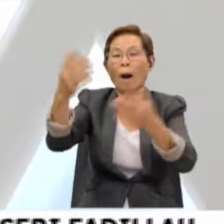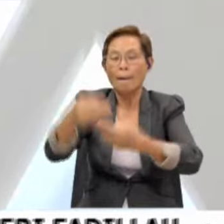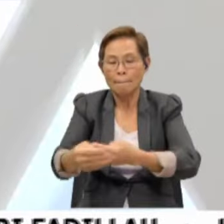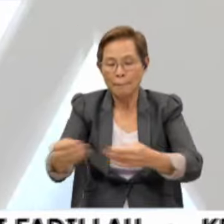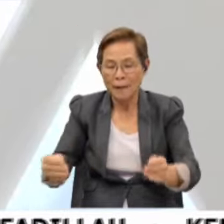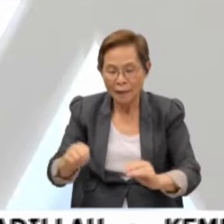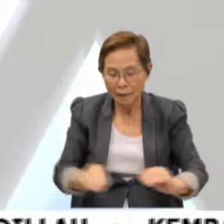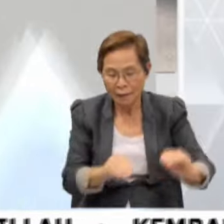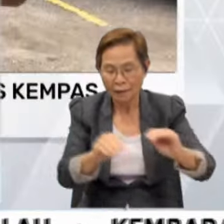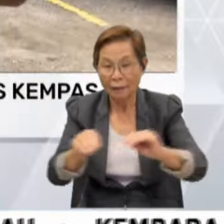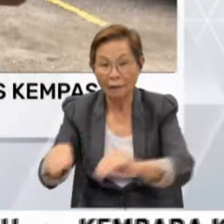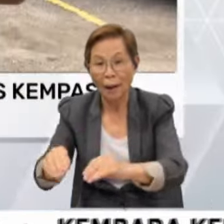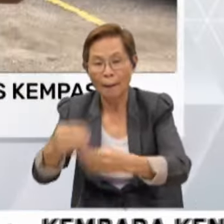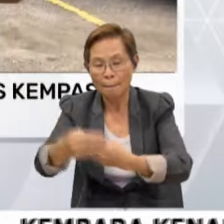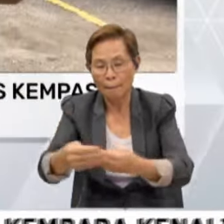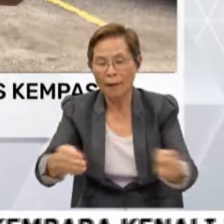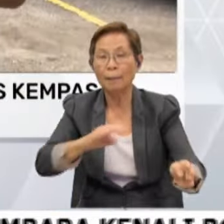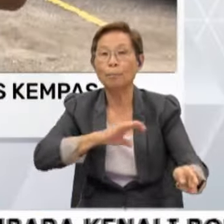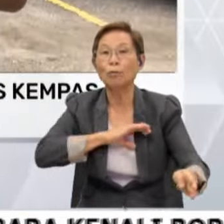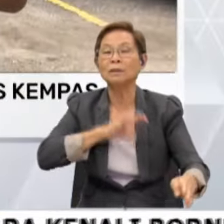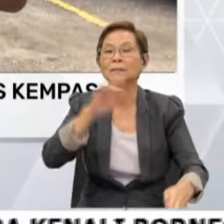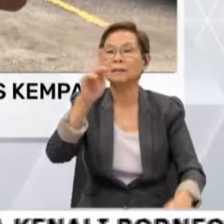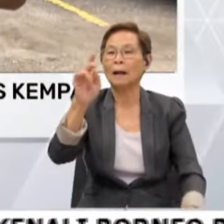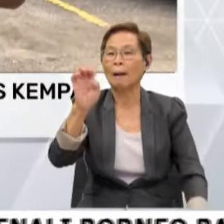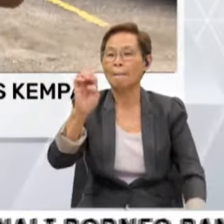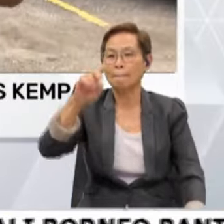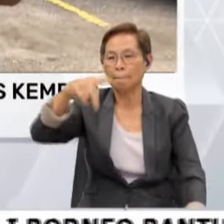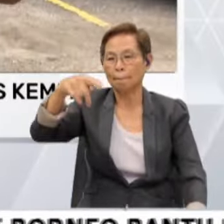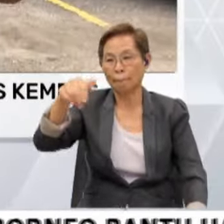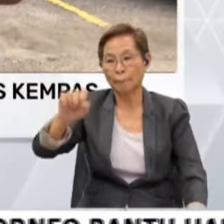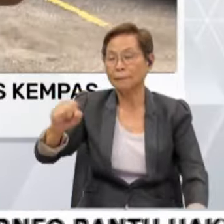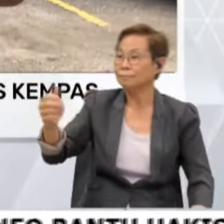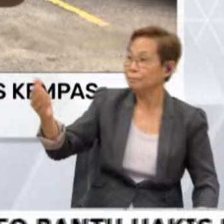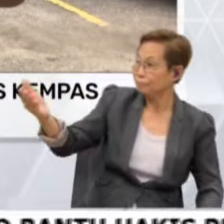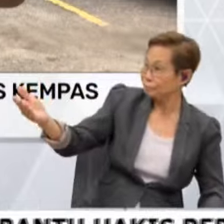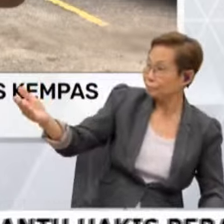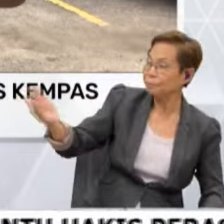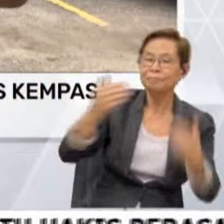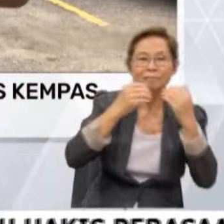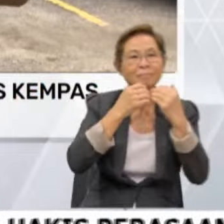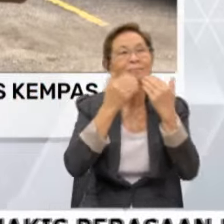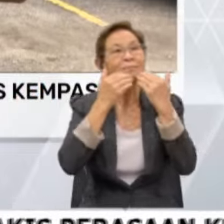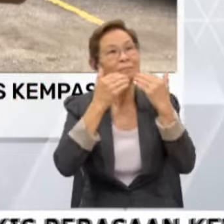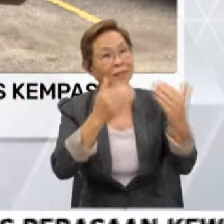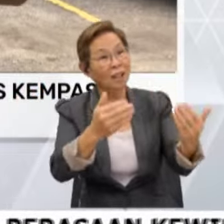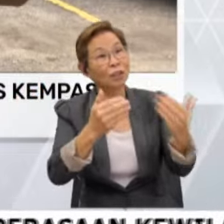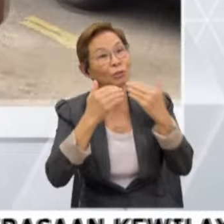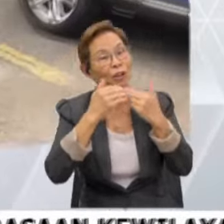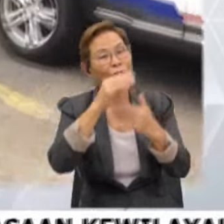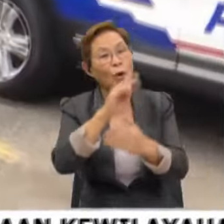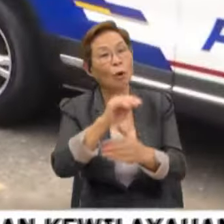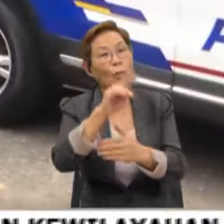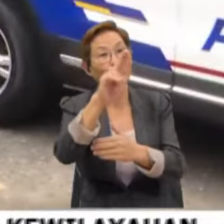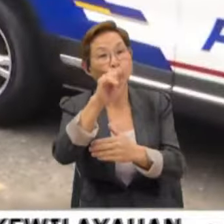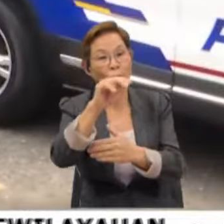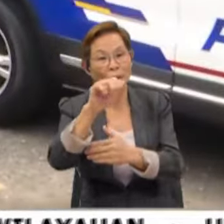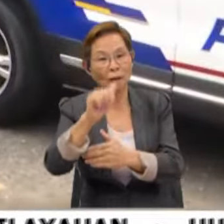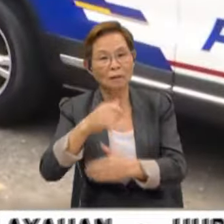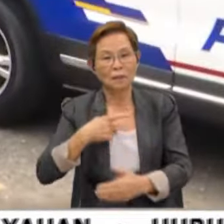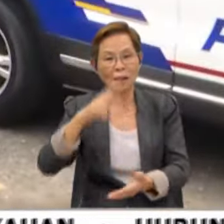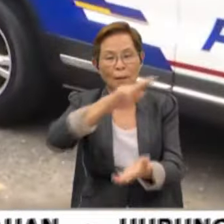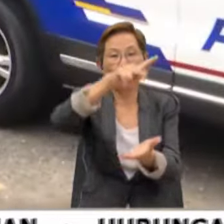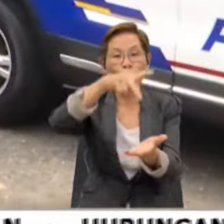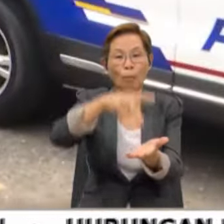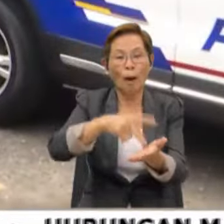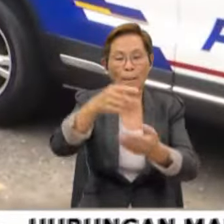Gerakan Balai Polis Kempas di sana. Silakan, Erwin. Baiklah, terima kasih Munawar. Saya kini berada di pusat pengundian